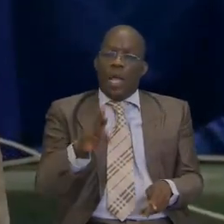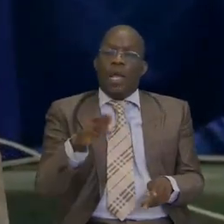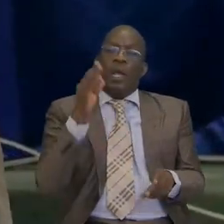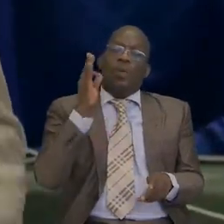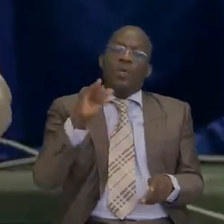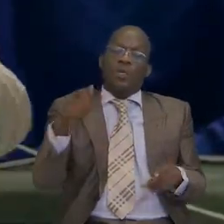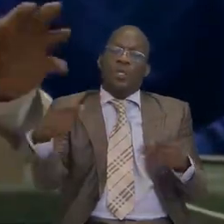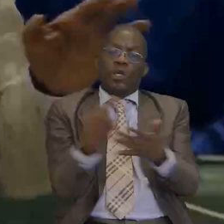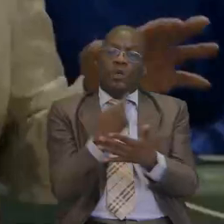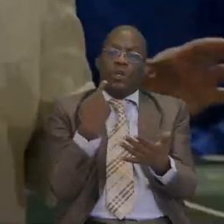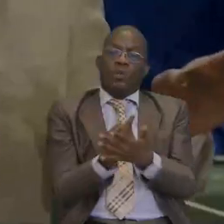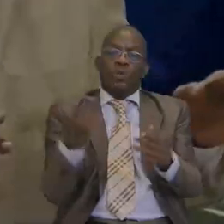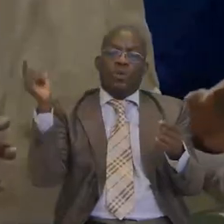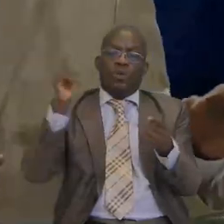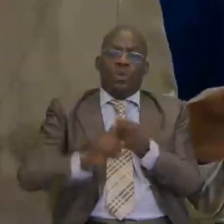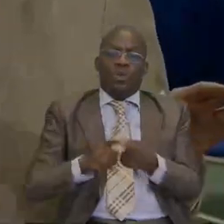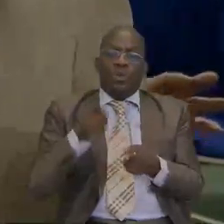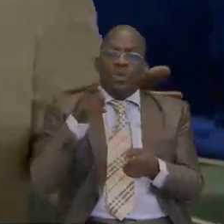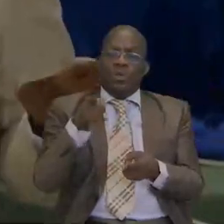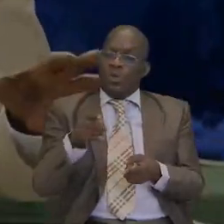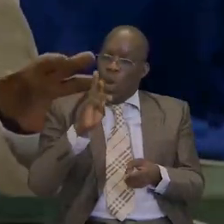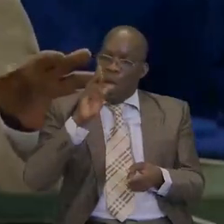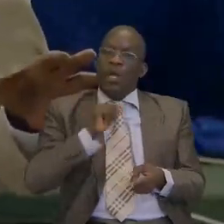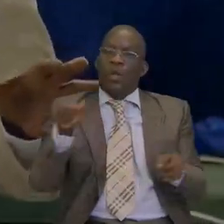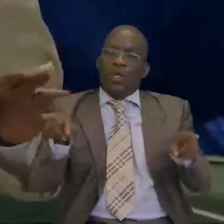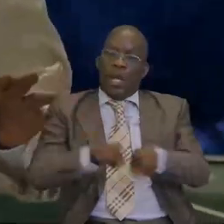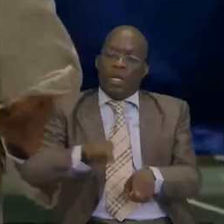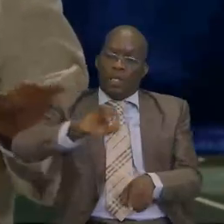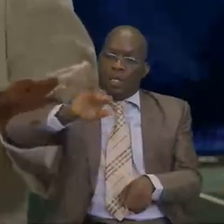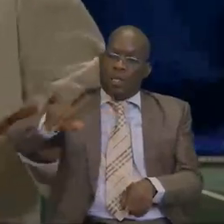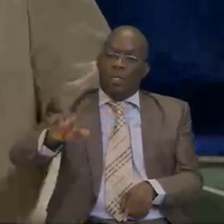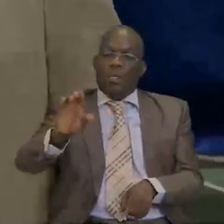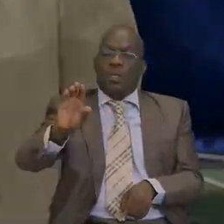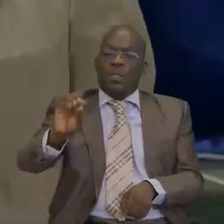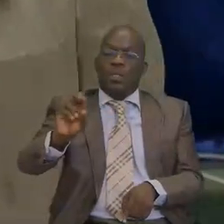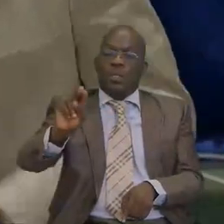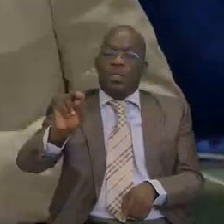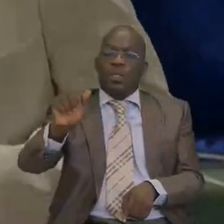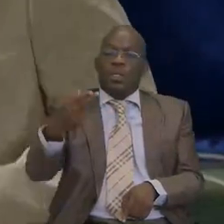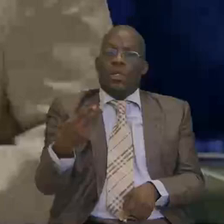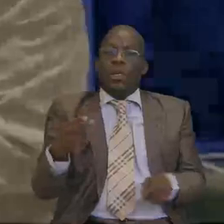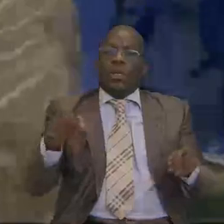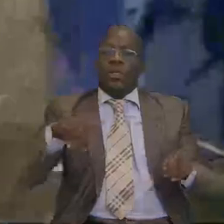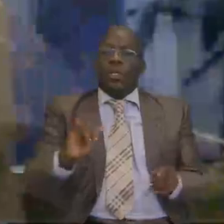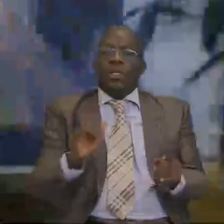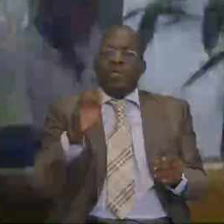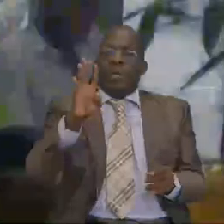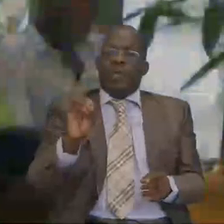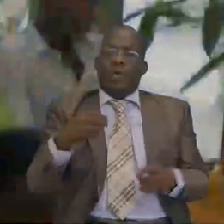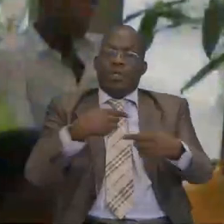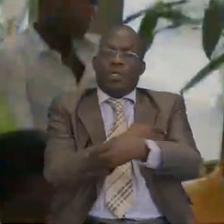l'évangile. Tu n'es pas comme Jonas. Encore 40 jours et Ninive sera détruite.